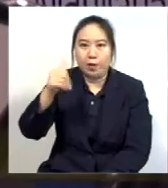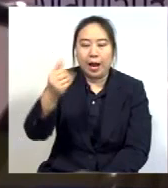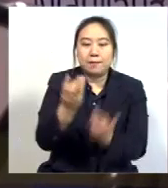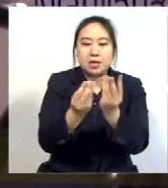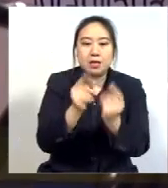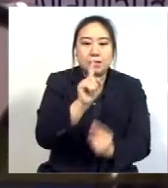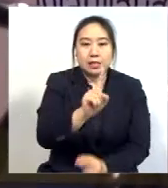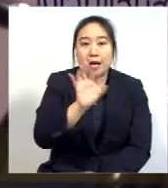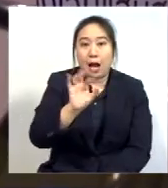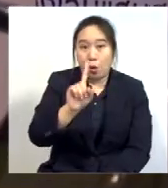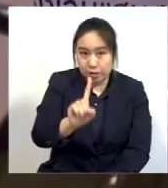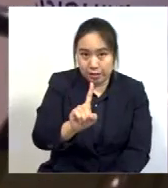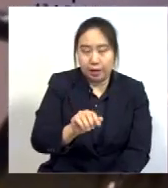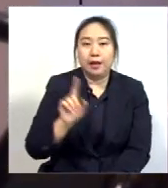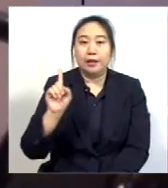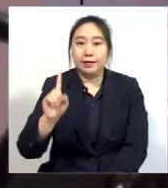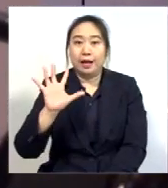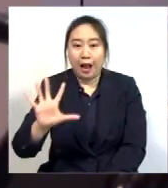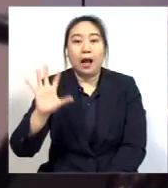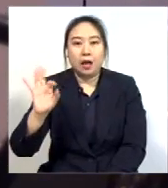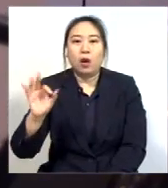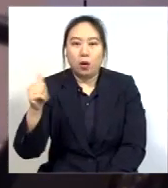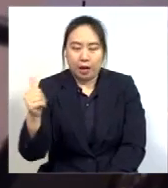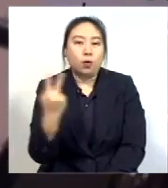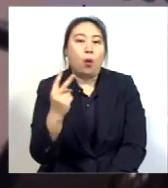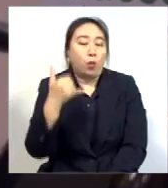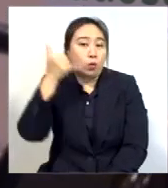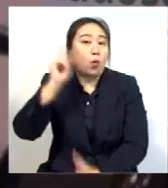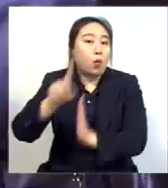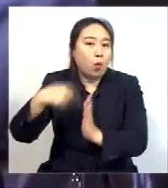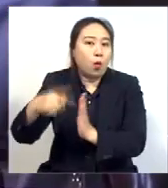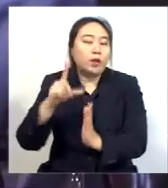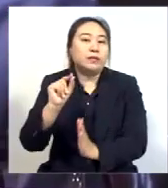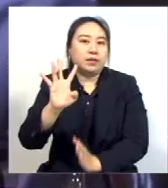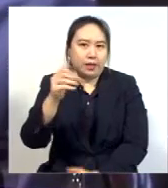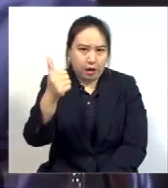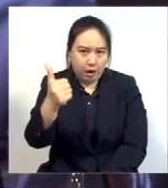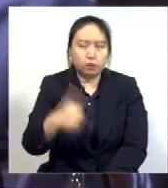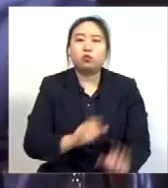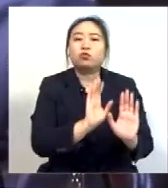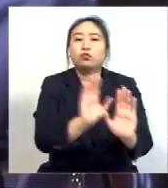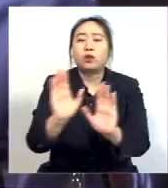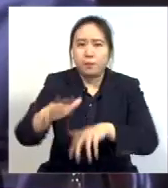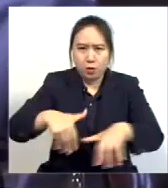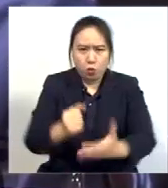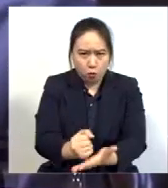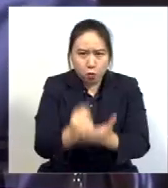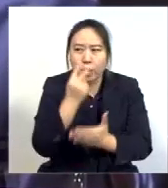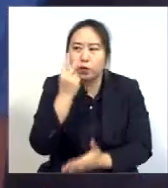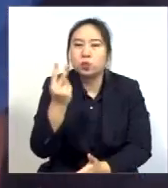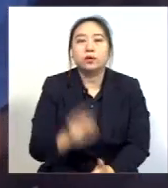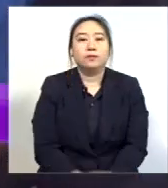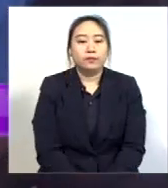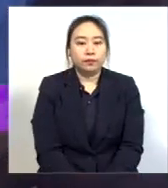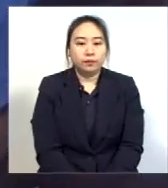ที่191แล้วก็1599นะคะเจ้าหน้าที่บอกว่าโทรได้ตลอด24ชั่วโมงก็ฝากถึงประชาชนให้ช่วยกันเป็นหูเป็นตาด้วย